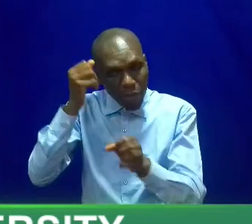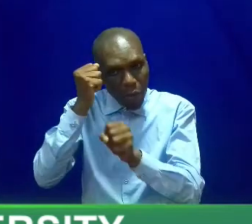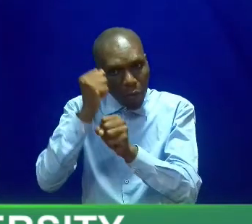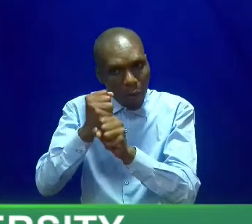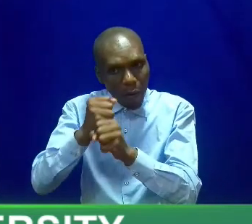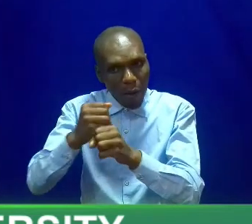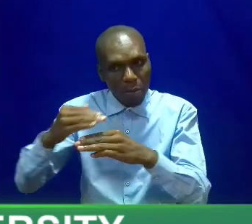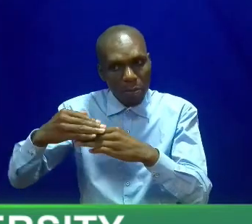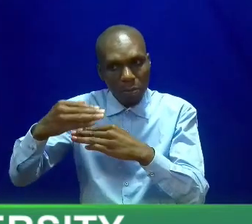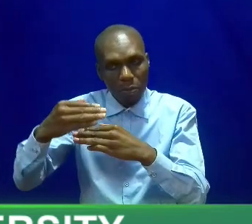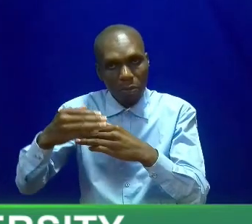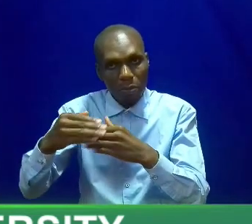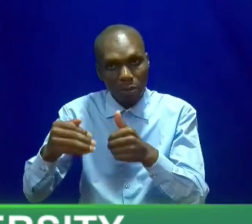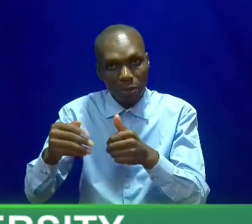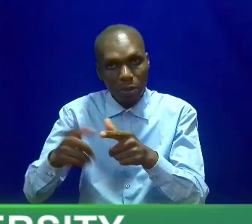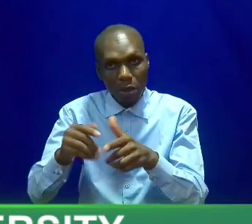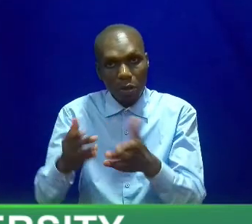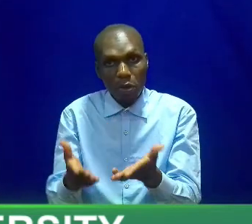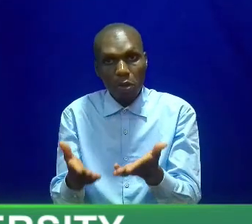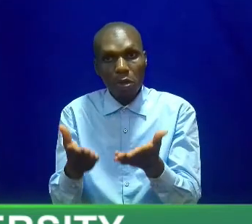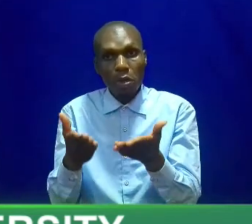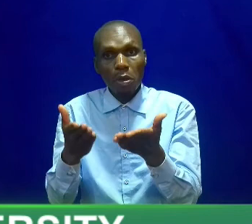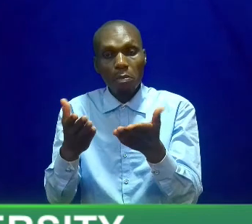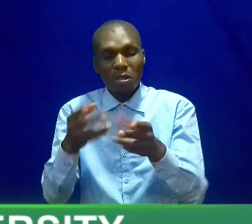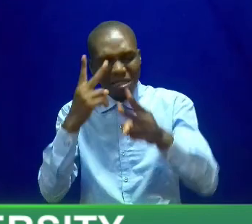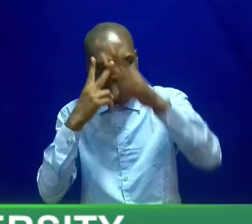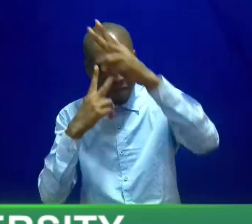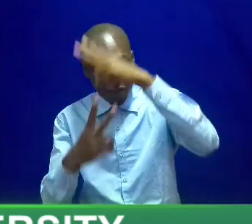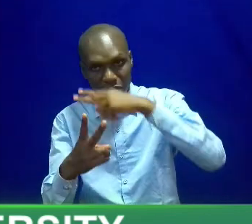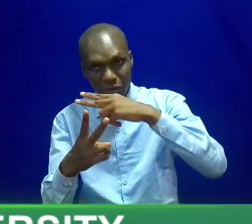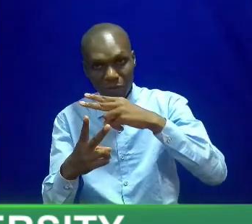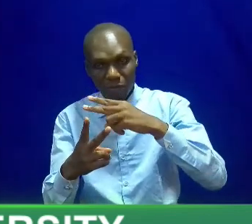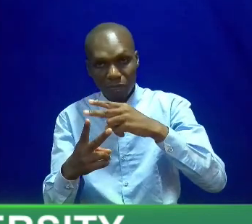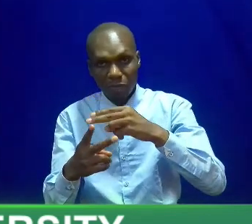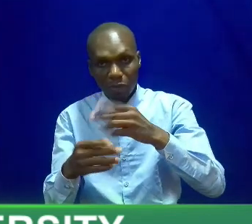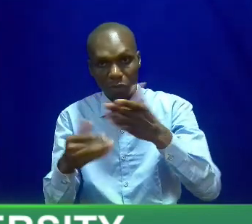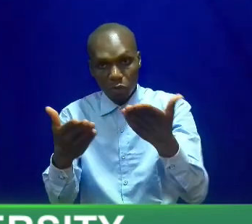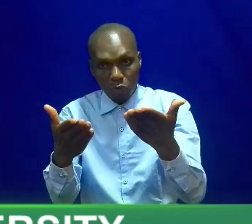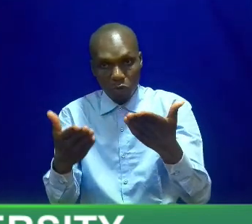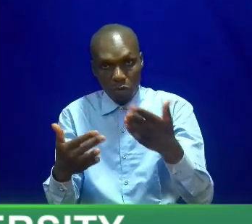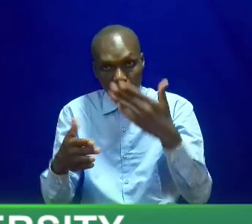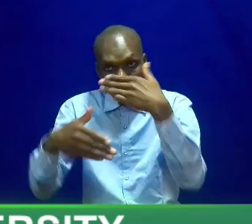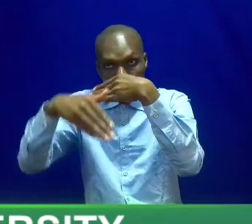la kufufua ili swala na maono ya kuleta chuo kikuu cha kitaifa hapa Mumias.